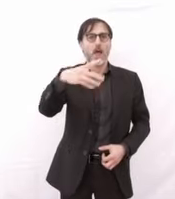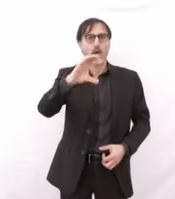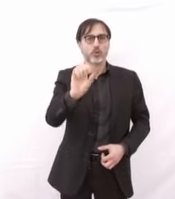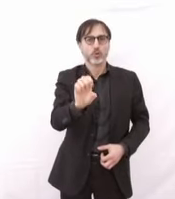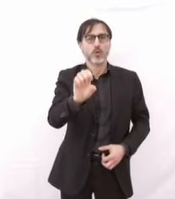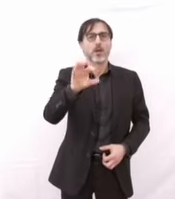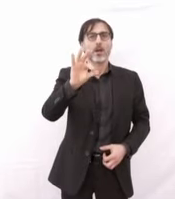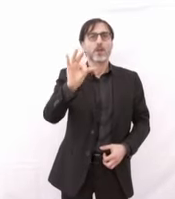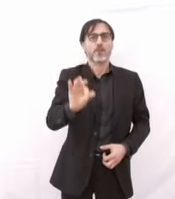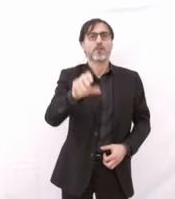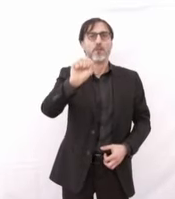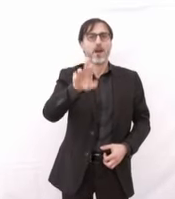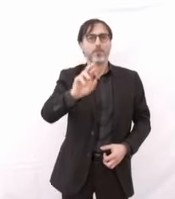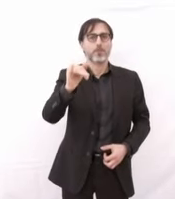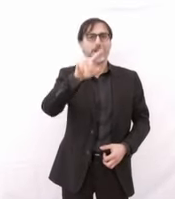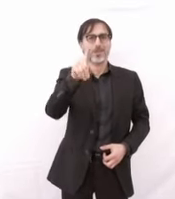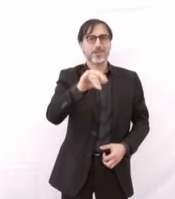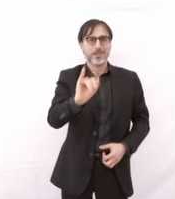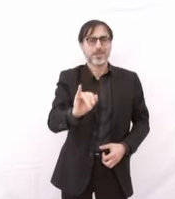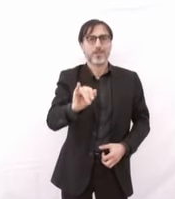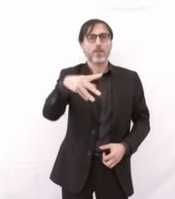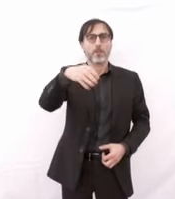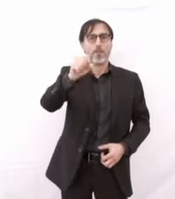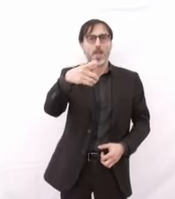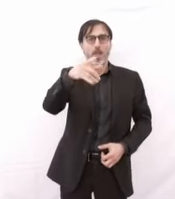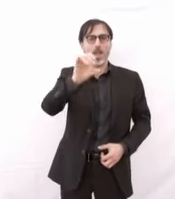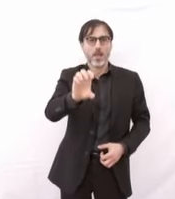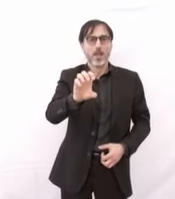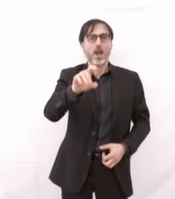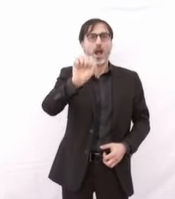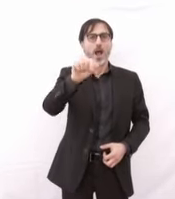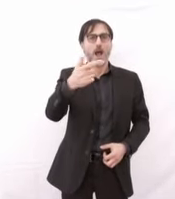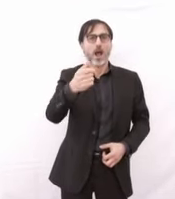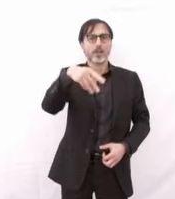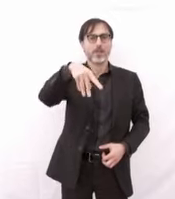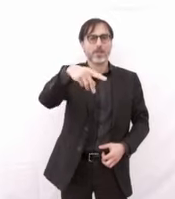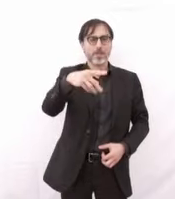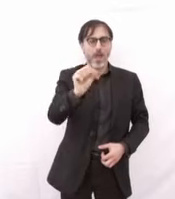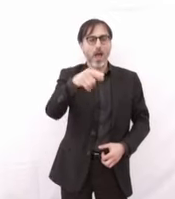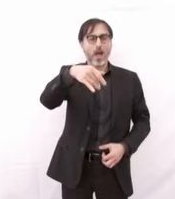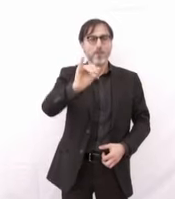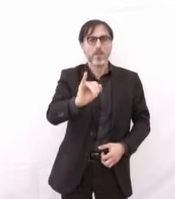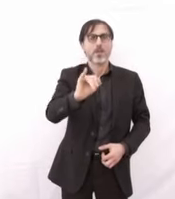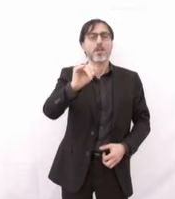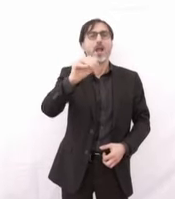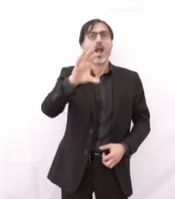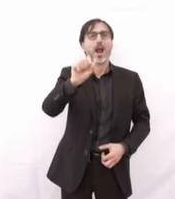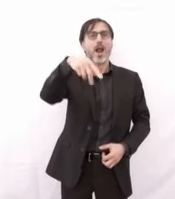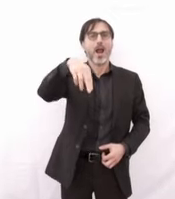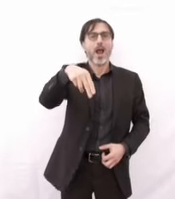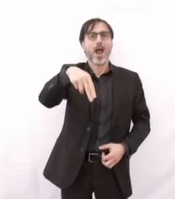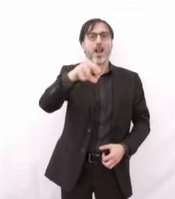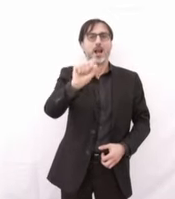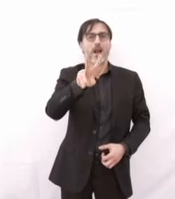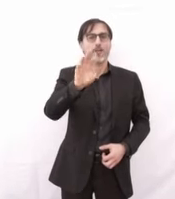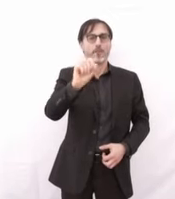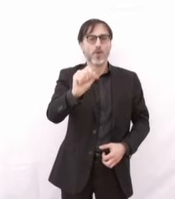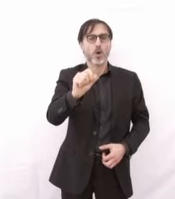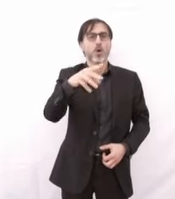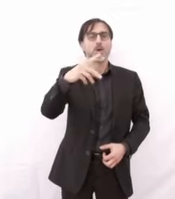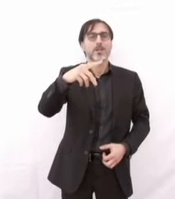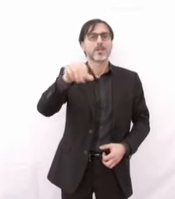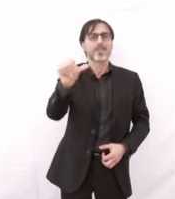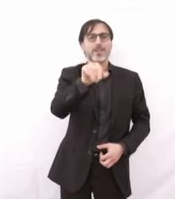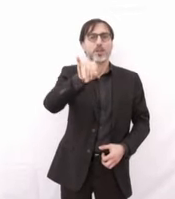Fabrizi, Salvatore Mele, Bruno Adami, Giuseppe Agatino Cannavò, Paolo